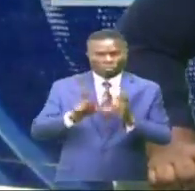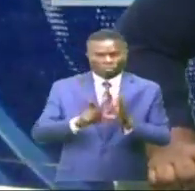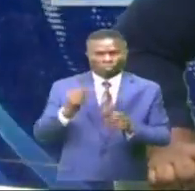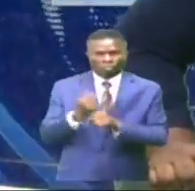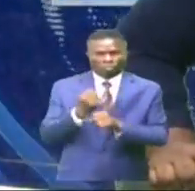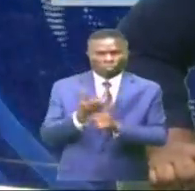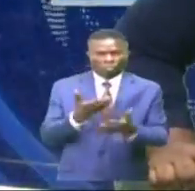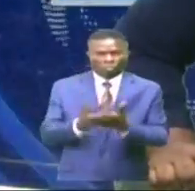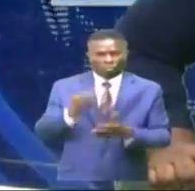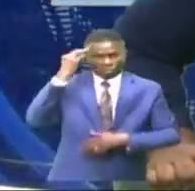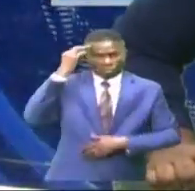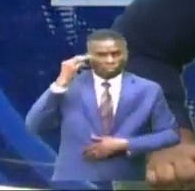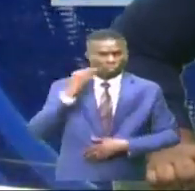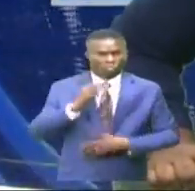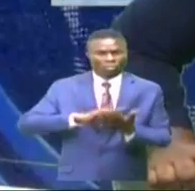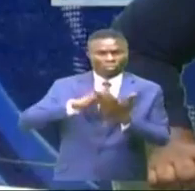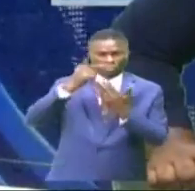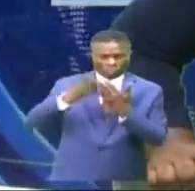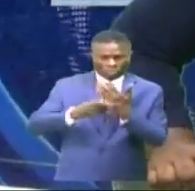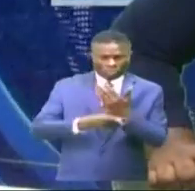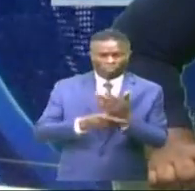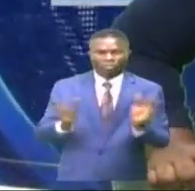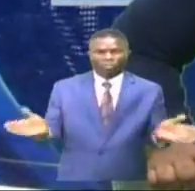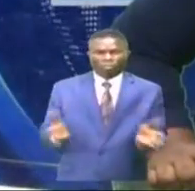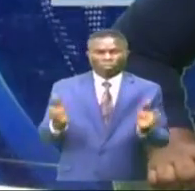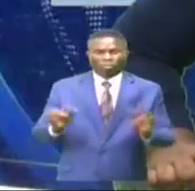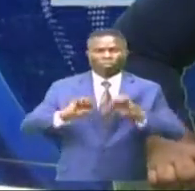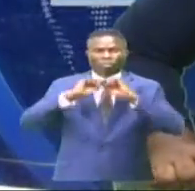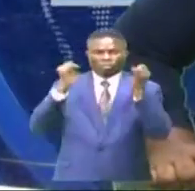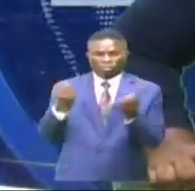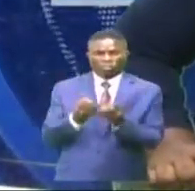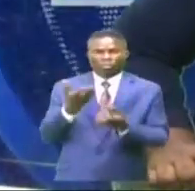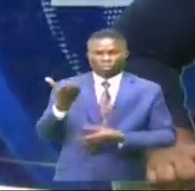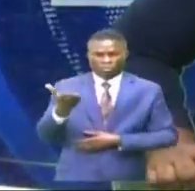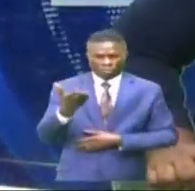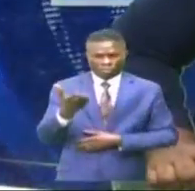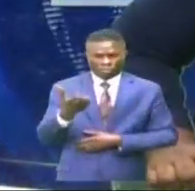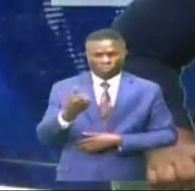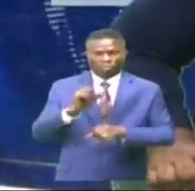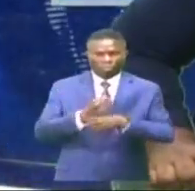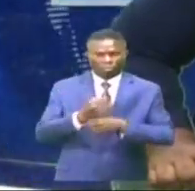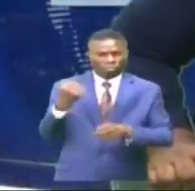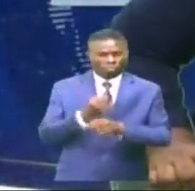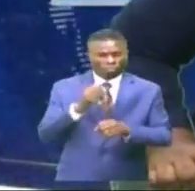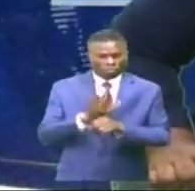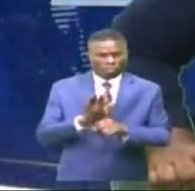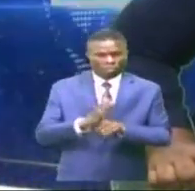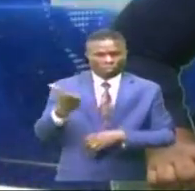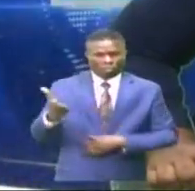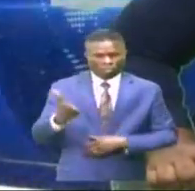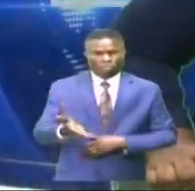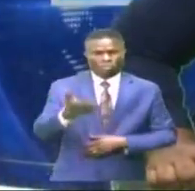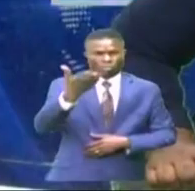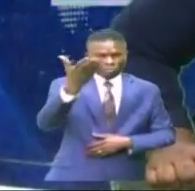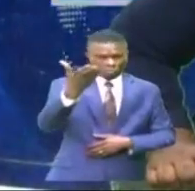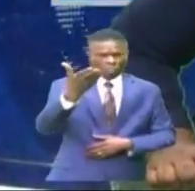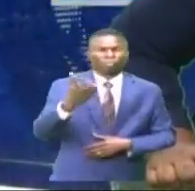le ministre du Plan a encouragé cette structure qui a visiblement créé des emplois Françoise